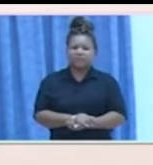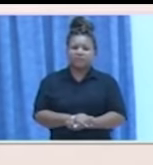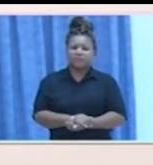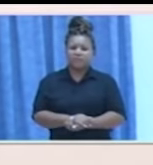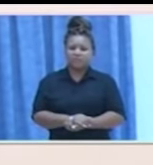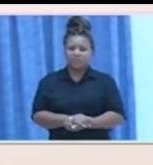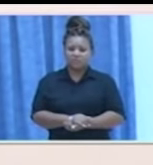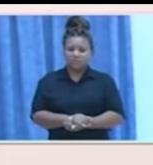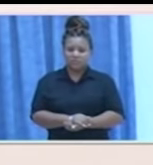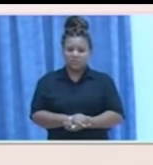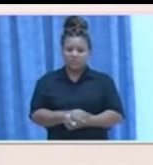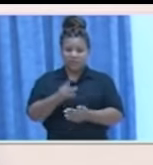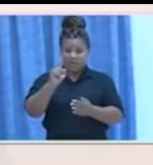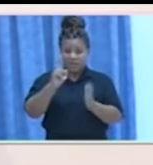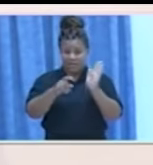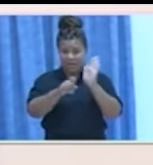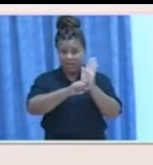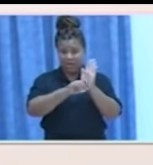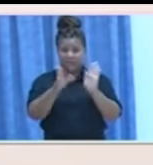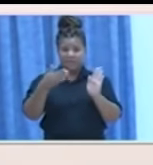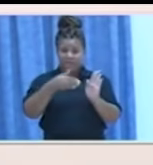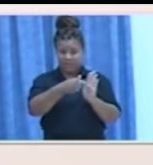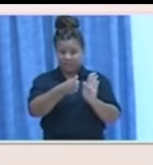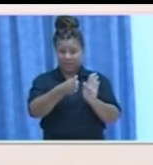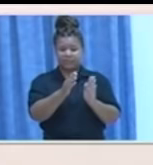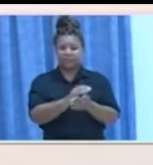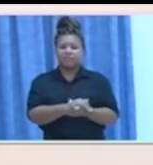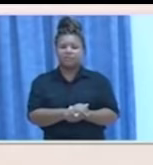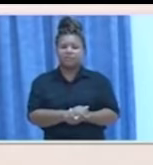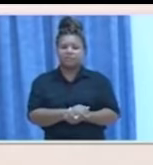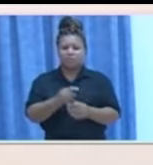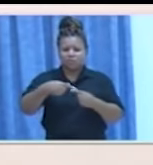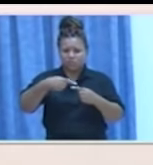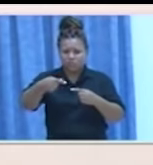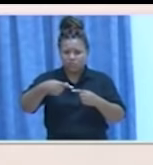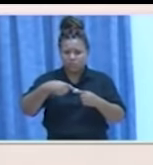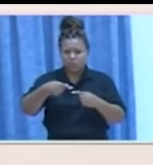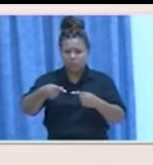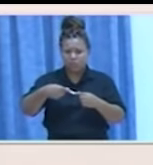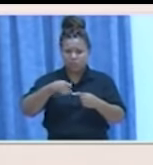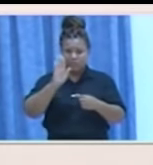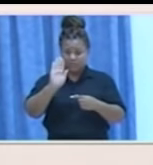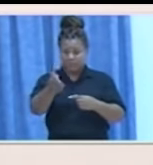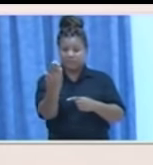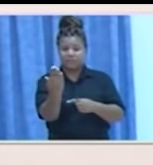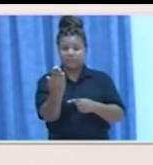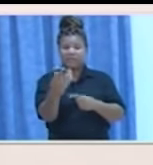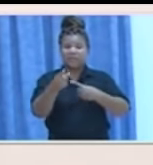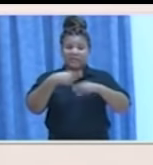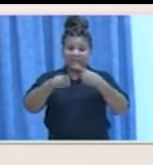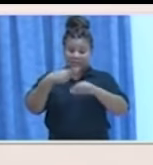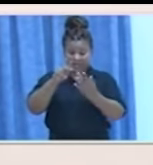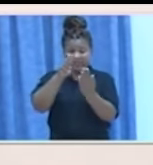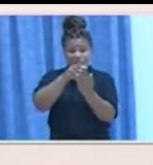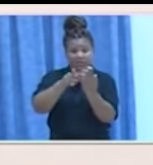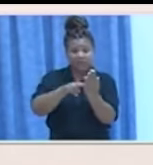avril. Donc, en mesure d'approcher sa date, nous pouvons réviser tout ça maintenant, mais si, et tout dépend de qui peut arriver autour de nous dans le monde,